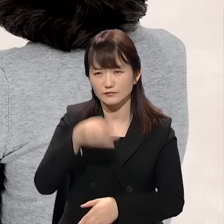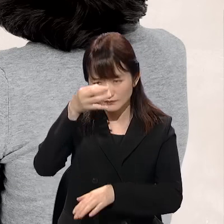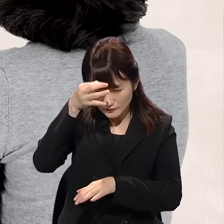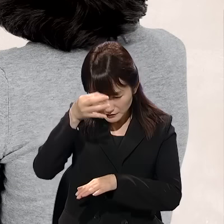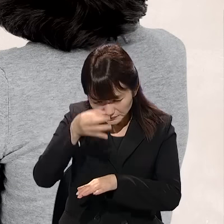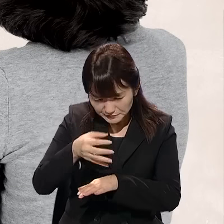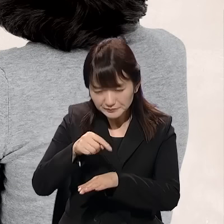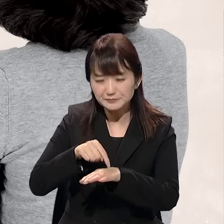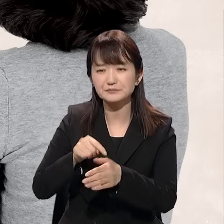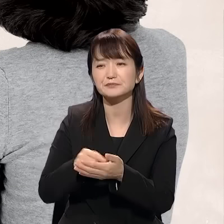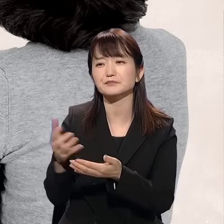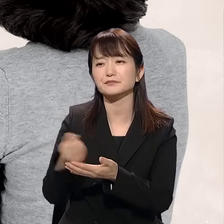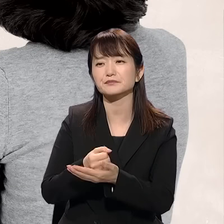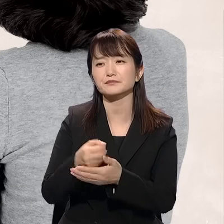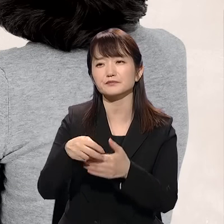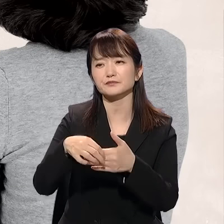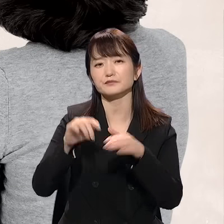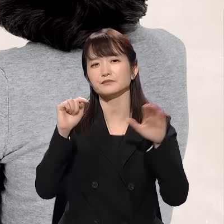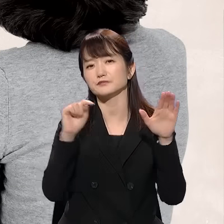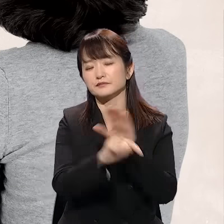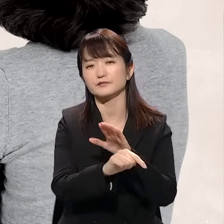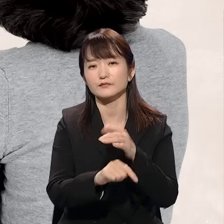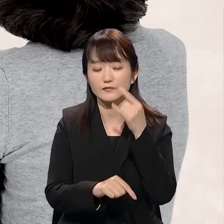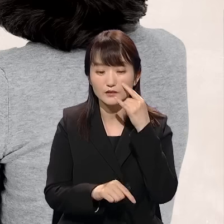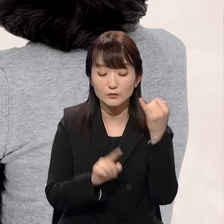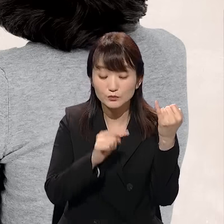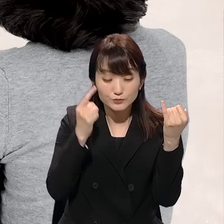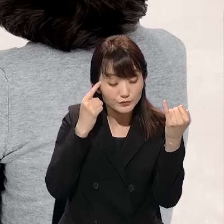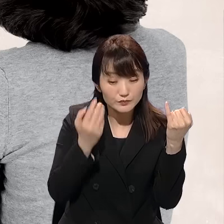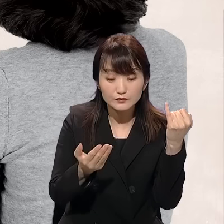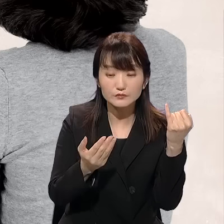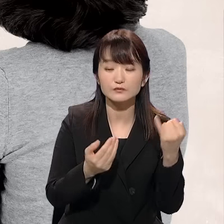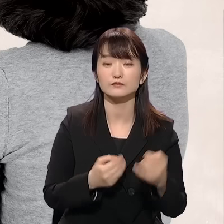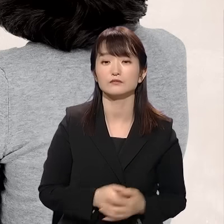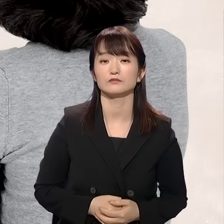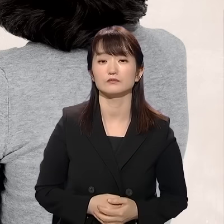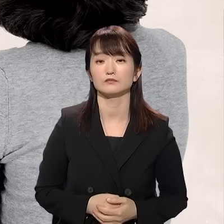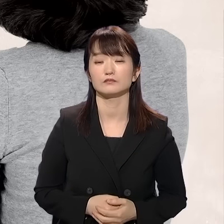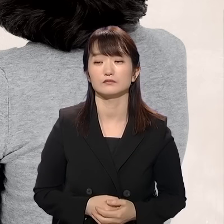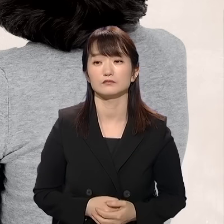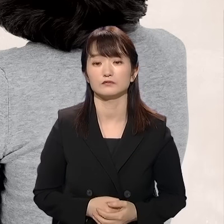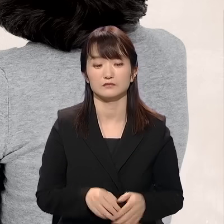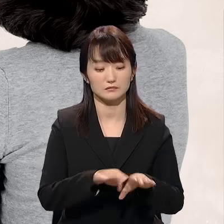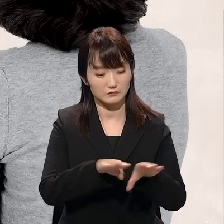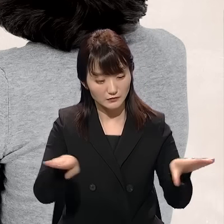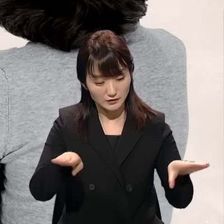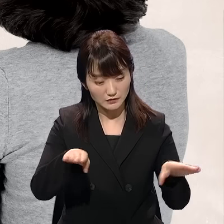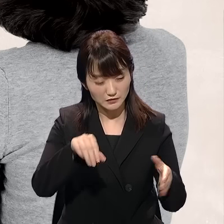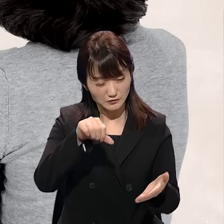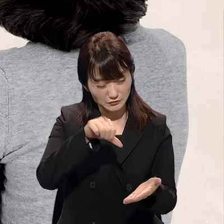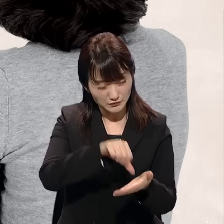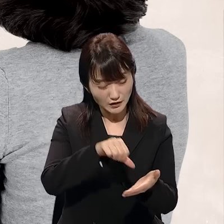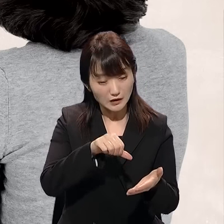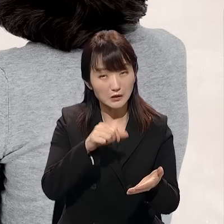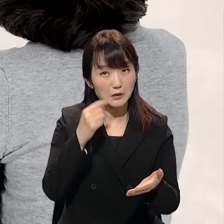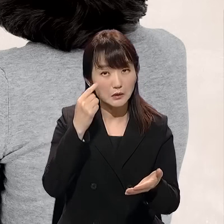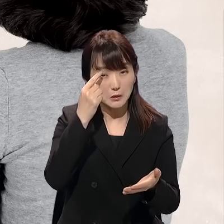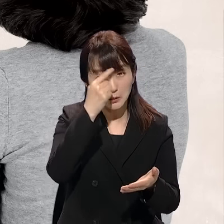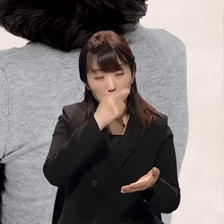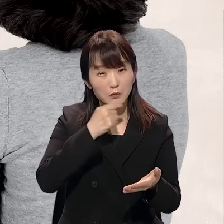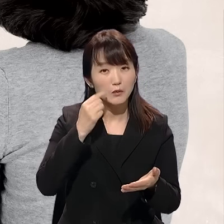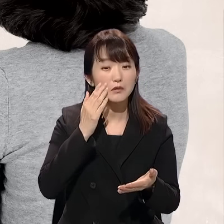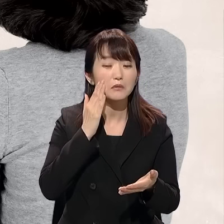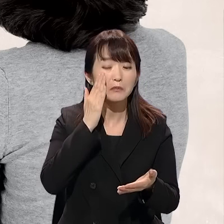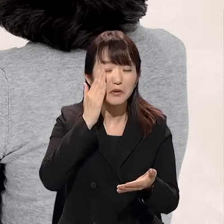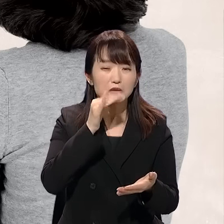마음으로 이제 간 거죠 이제 어머니는 어떠세요라고 물어봤을 때는 어머니는 그냥 바 바닥에 조금 부딪혀서 살짝 멍이 드셨다고